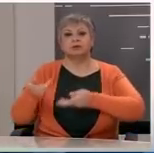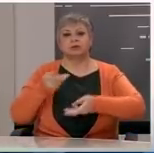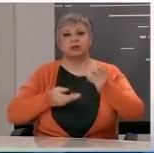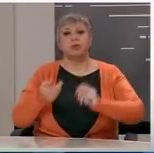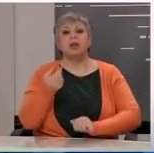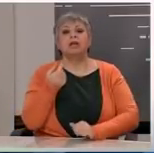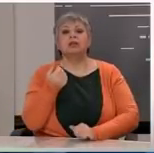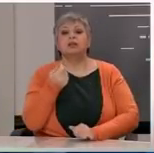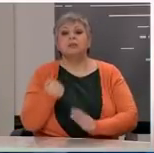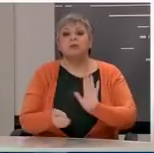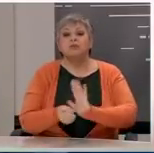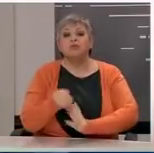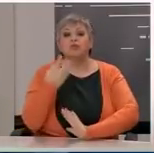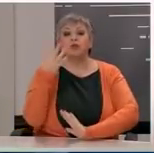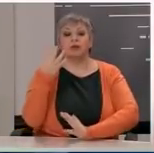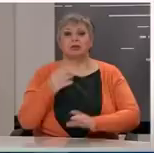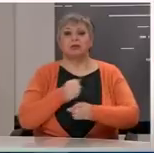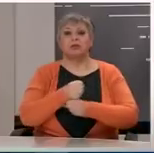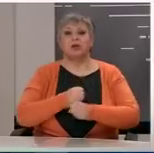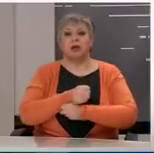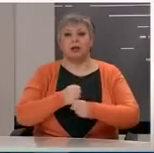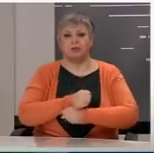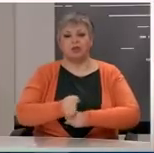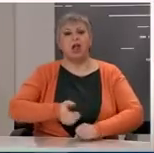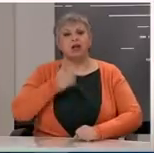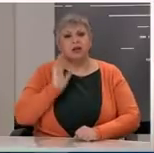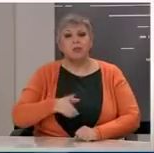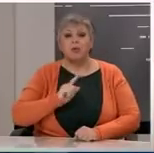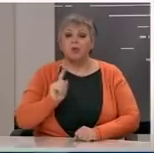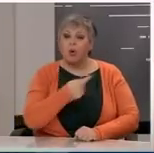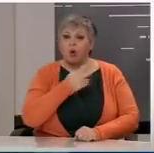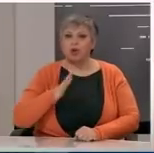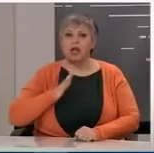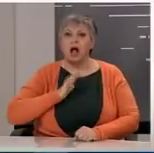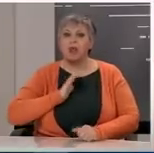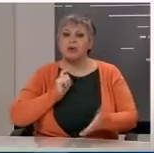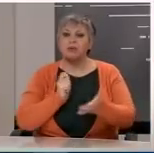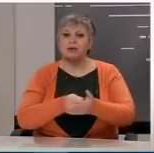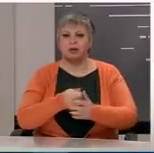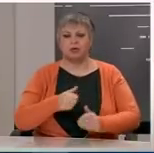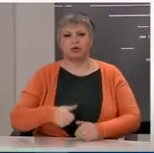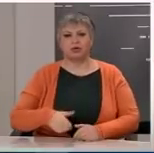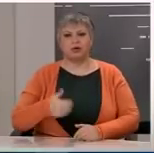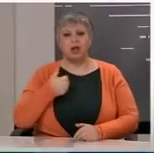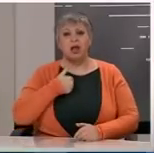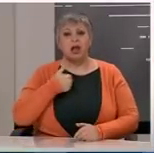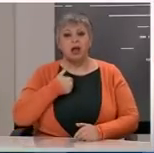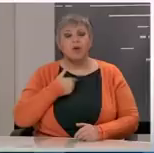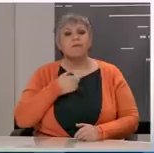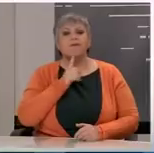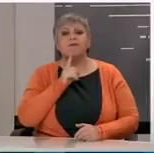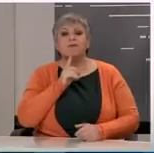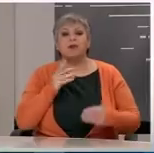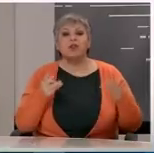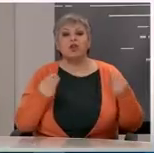τιμή των καινοτόμων φαρμάκων για να είναι προσβάσιμα από όλους τους πολίτες». Το ίδιο έκανα και στην